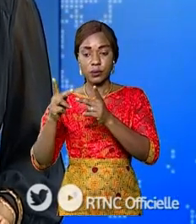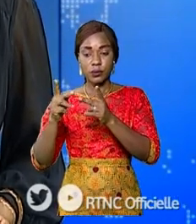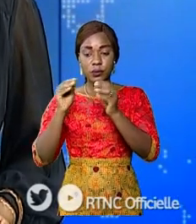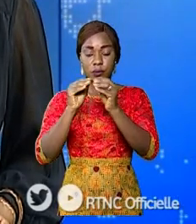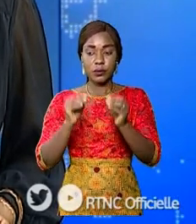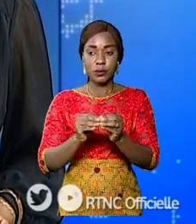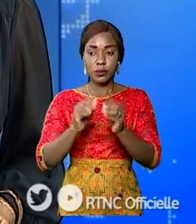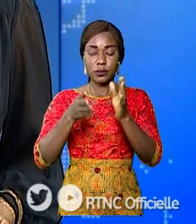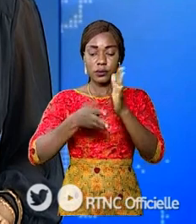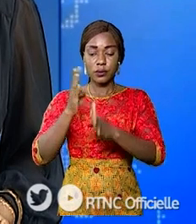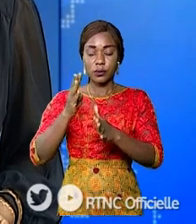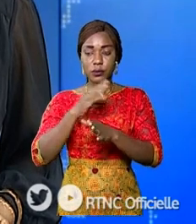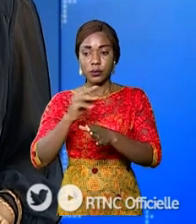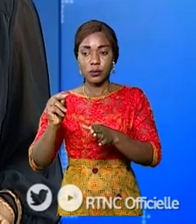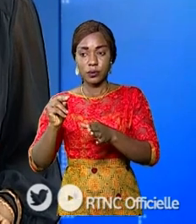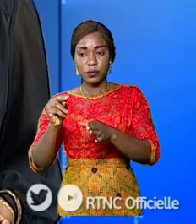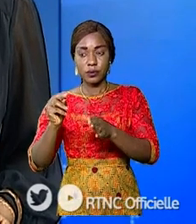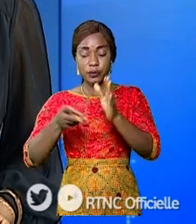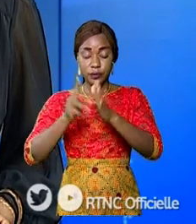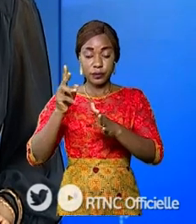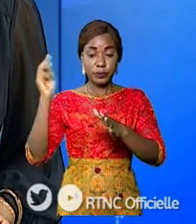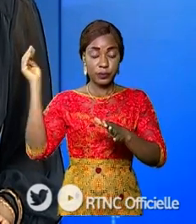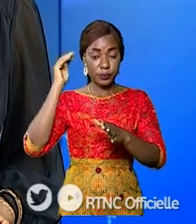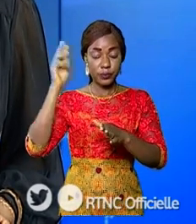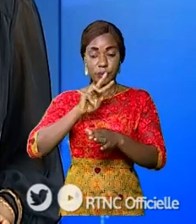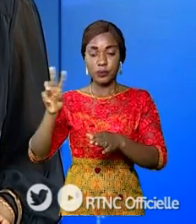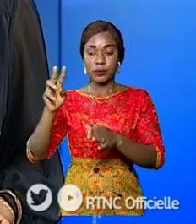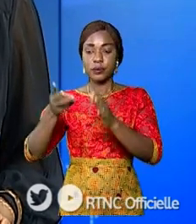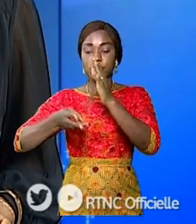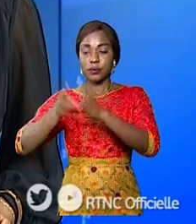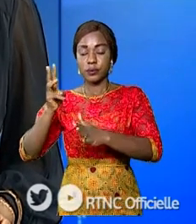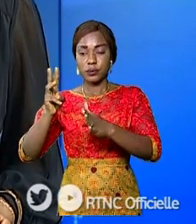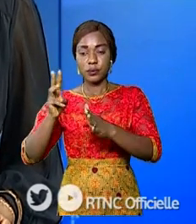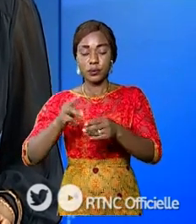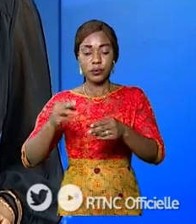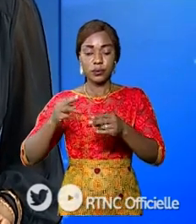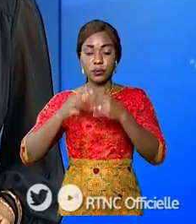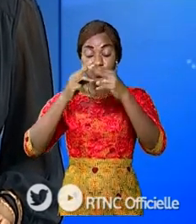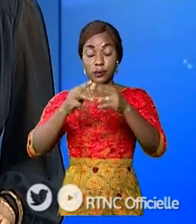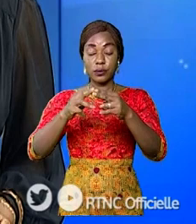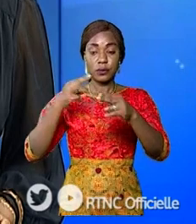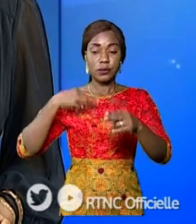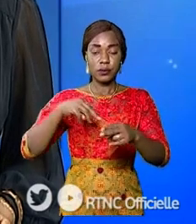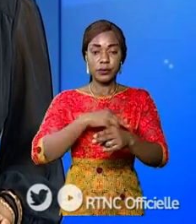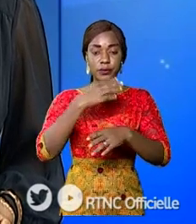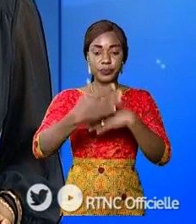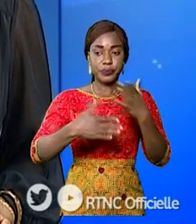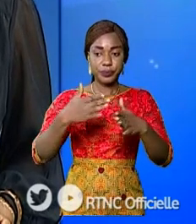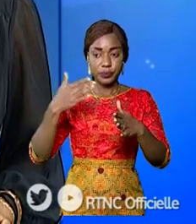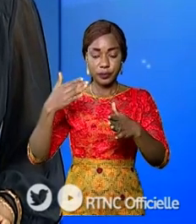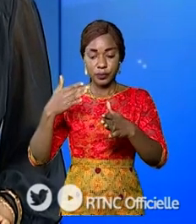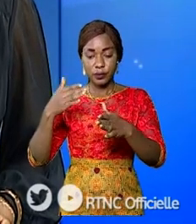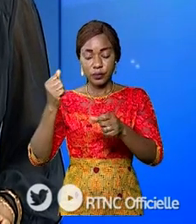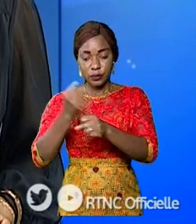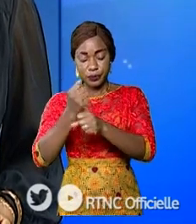13-056 du 13 décembre 2013, portant statut des mandataires publics dans les établissements